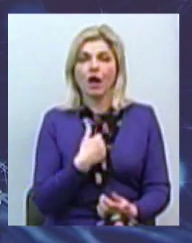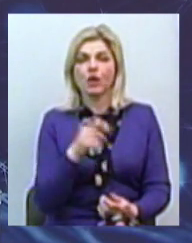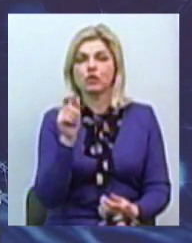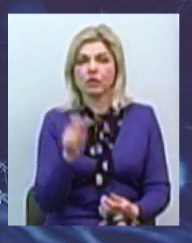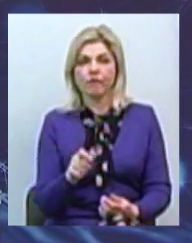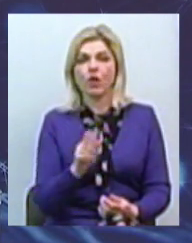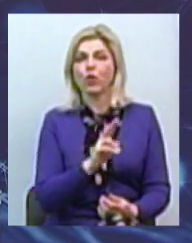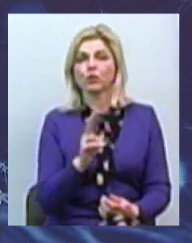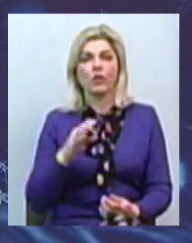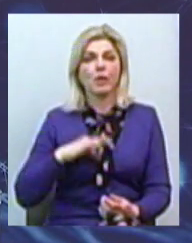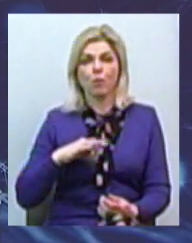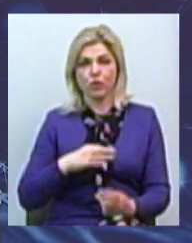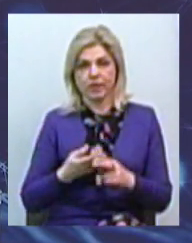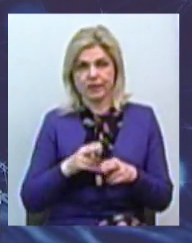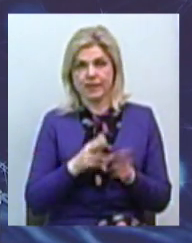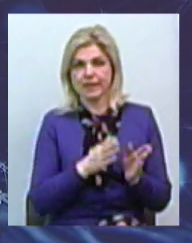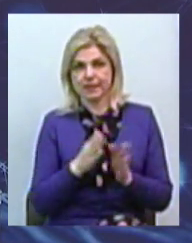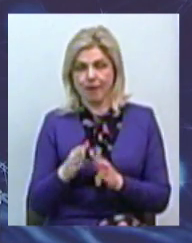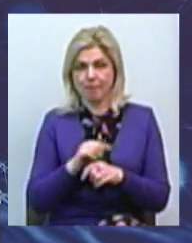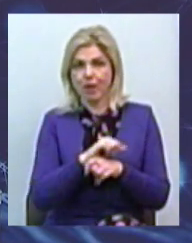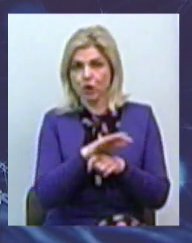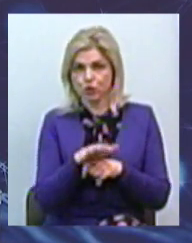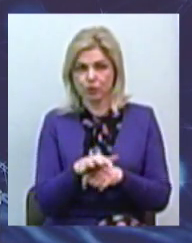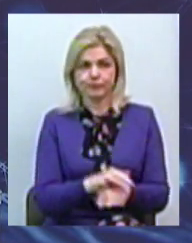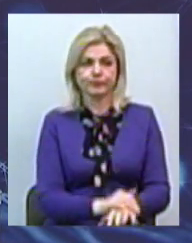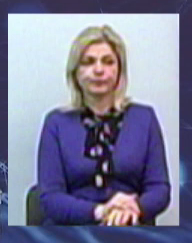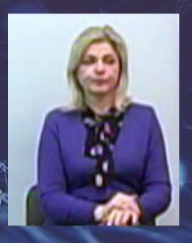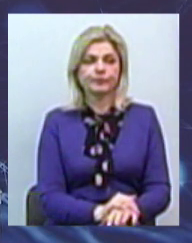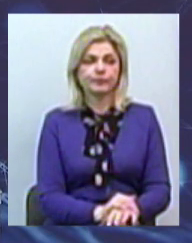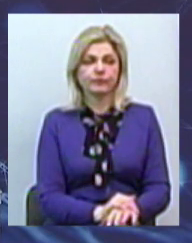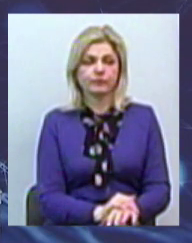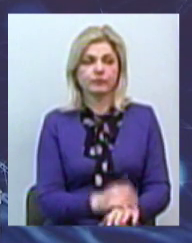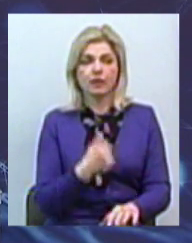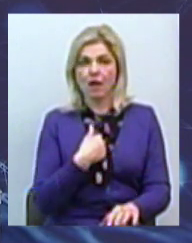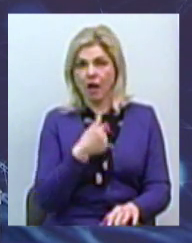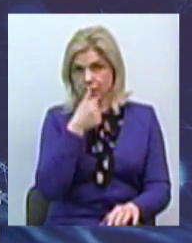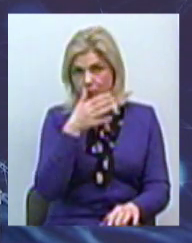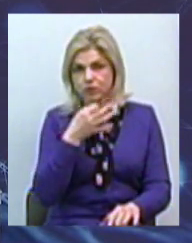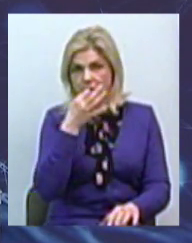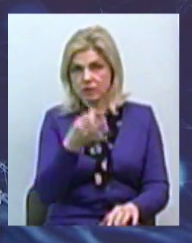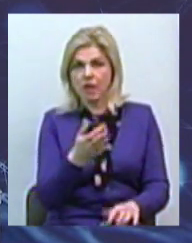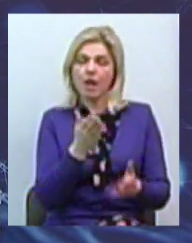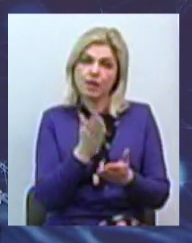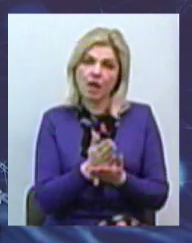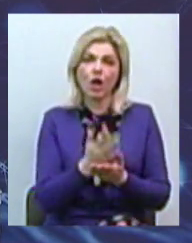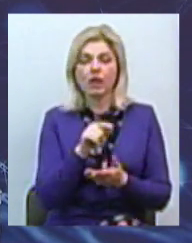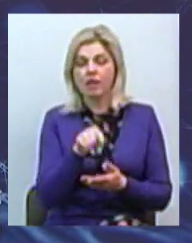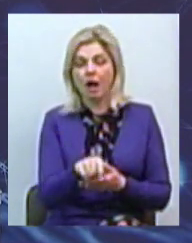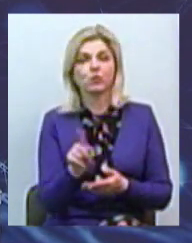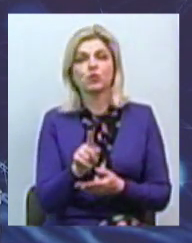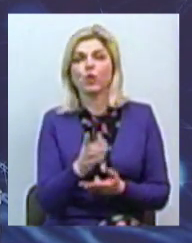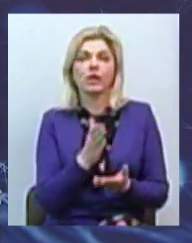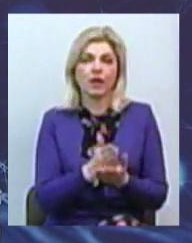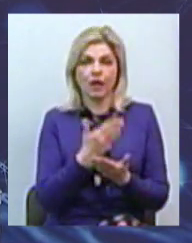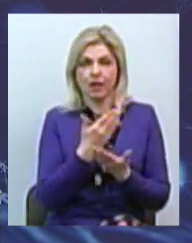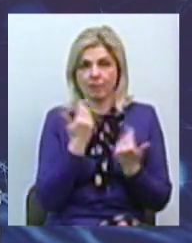цю систему, я маю на увазі там мережу каналізаційну, наприклад, я не можу сказати, чи є там щось, чи ні, я не буду виходити